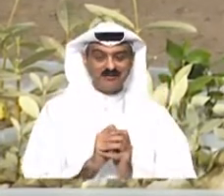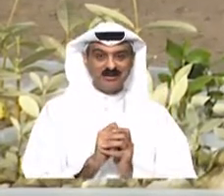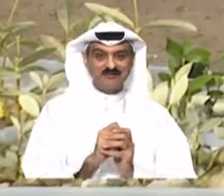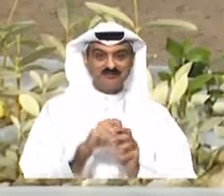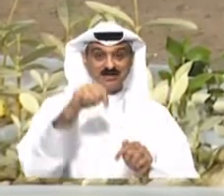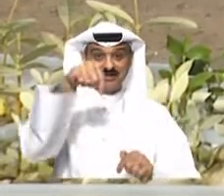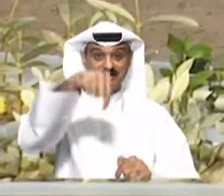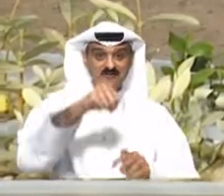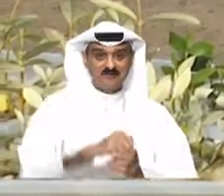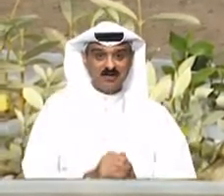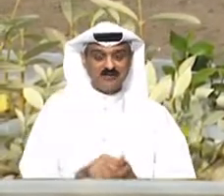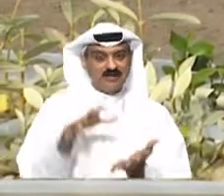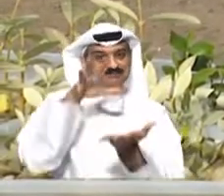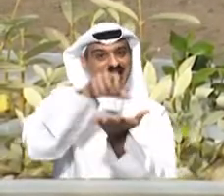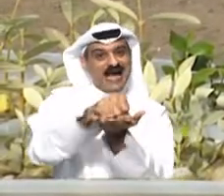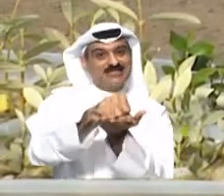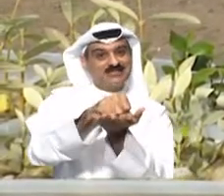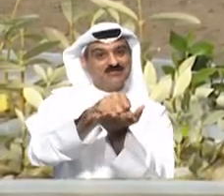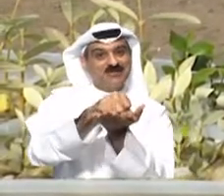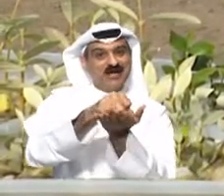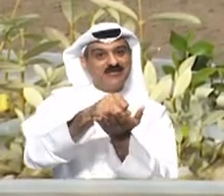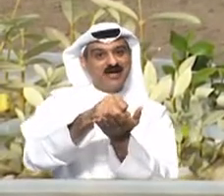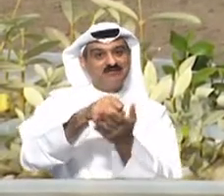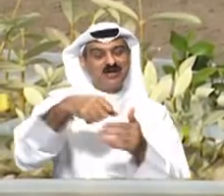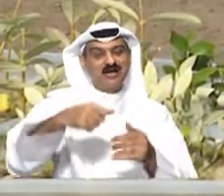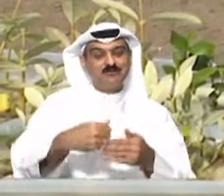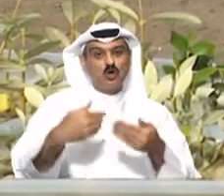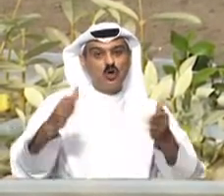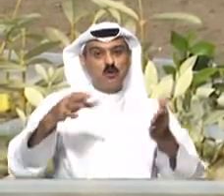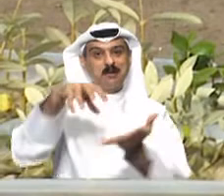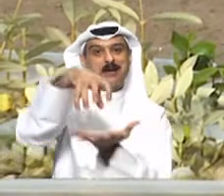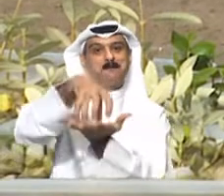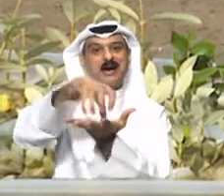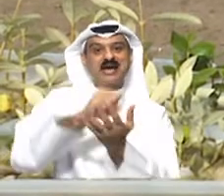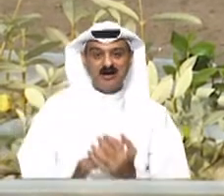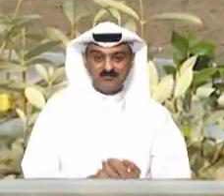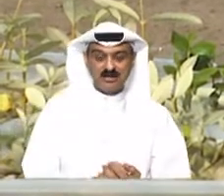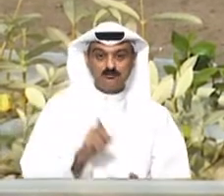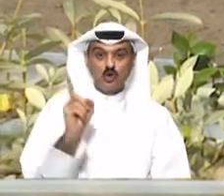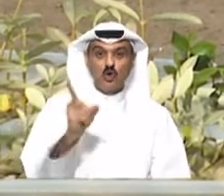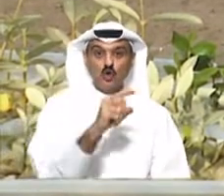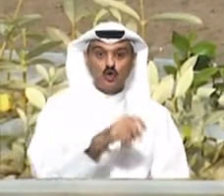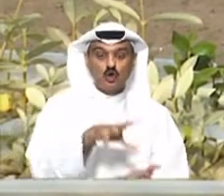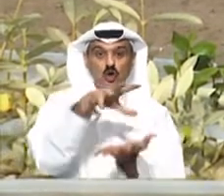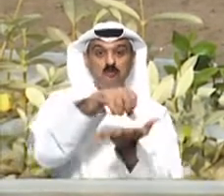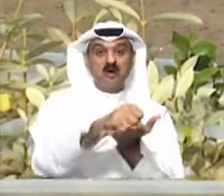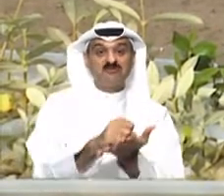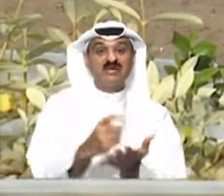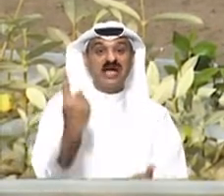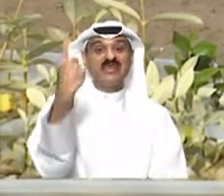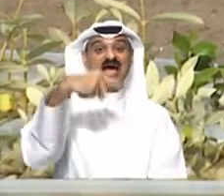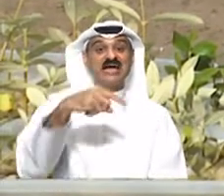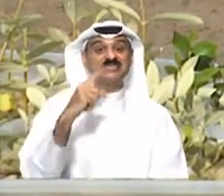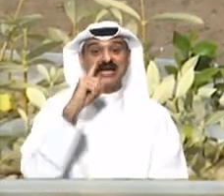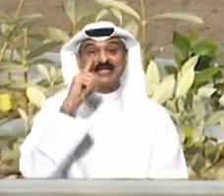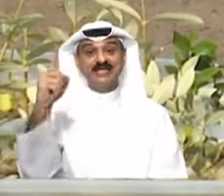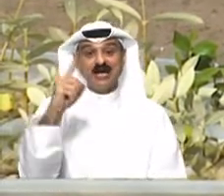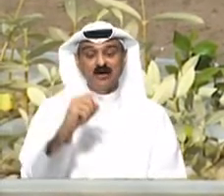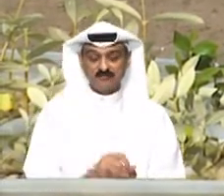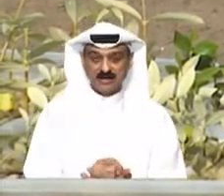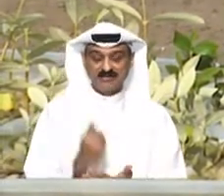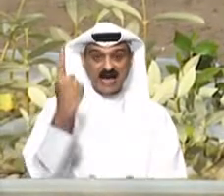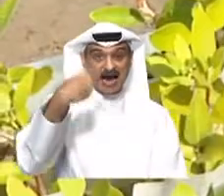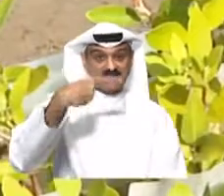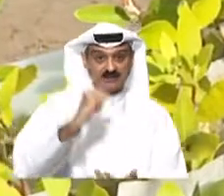سيتم من خلاله حجز المراصد، كل مرصد اليوم حجزه يكون فيه 10 دنانير،